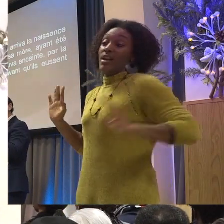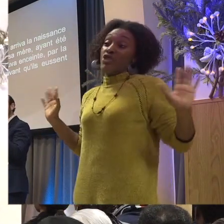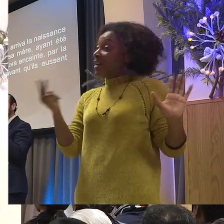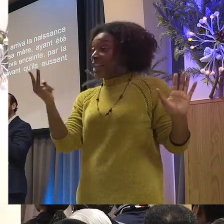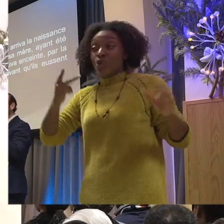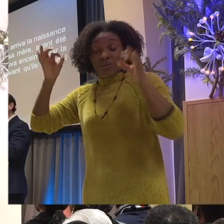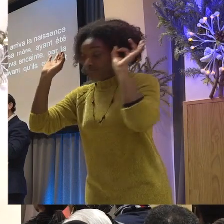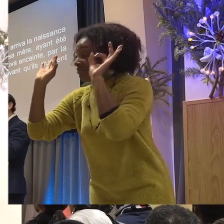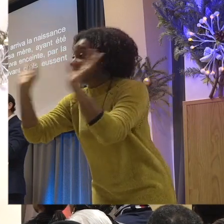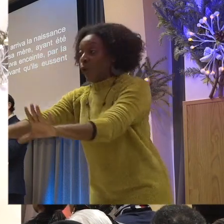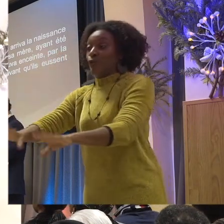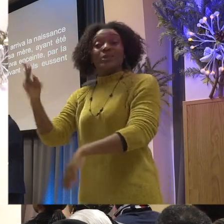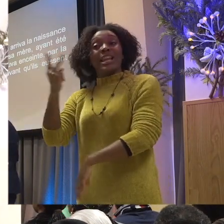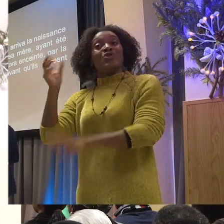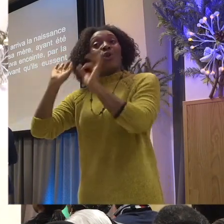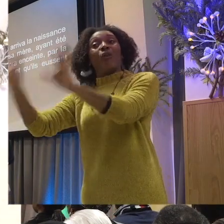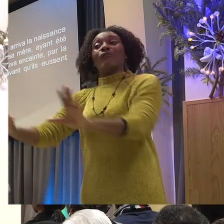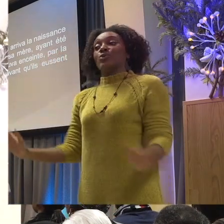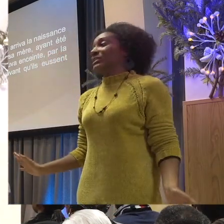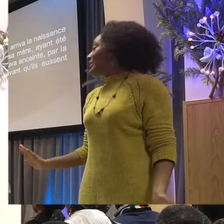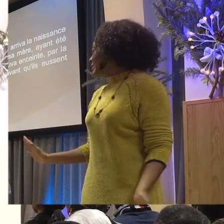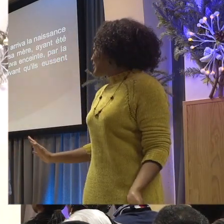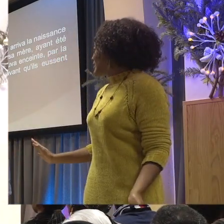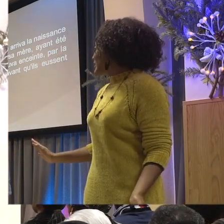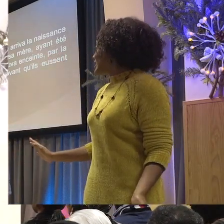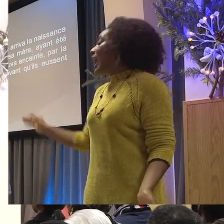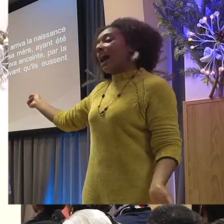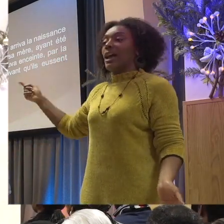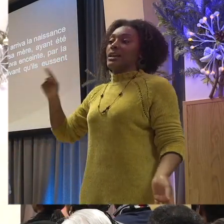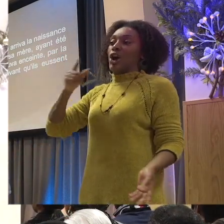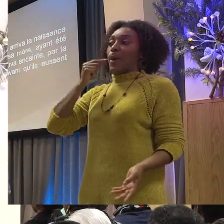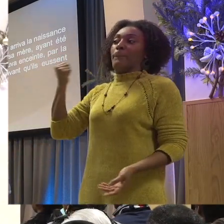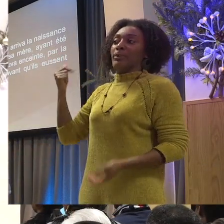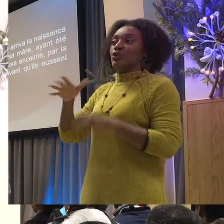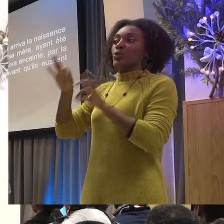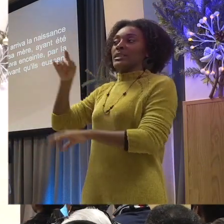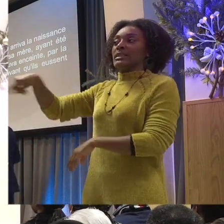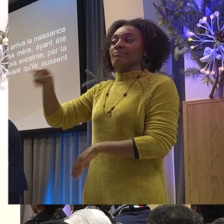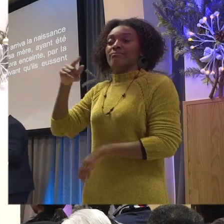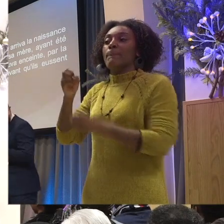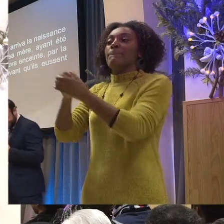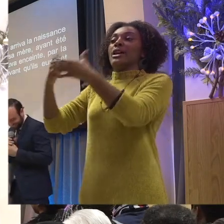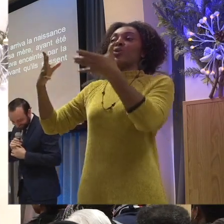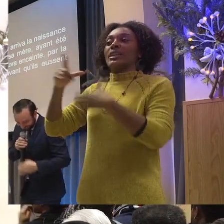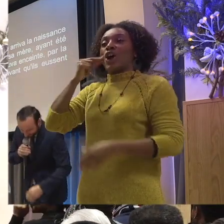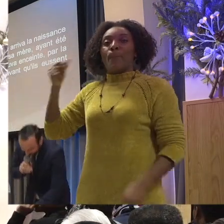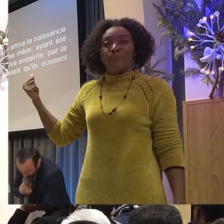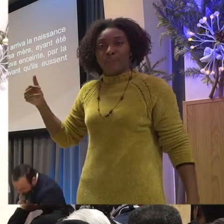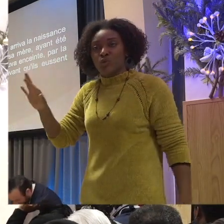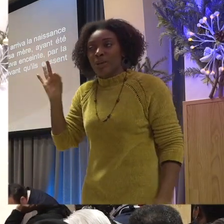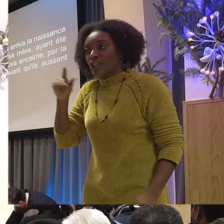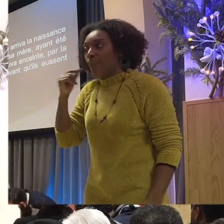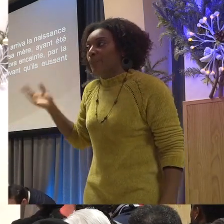pas. Ok. Faut que tu chantes, mon frère. C'est parti.